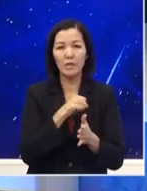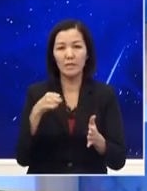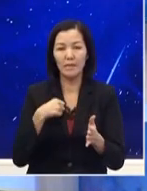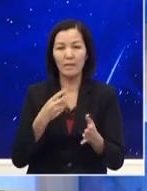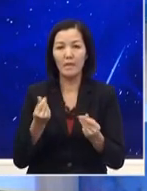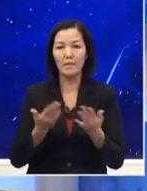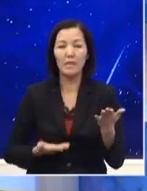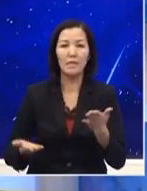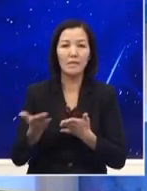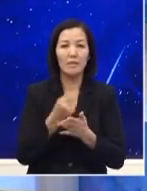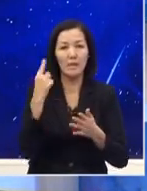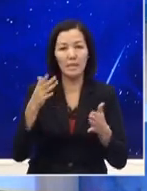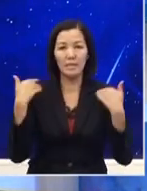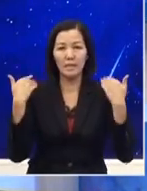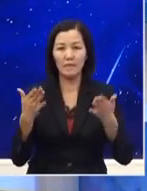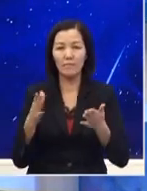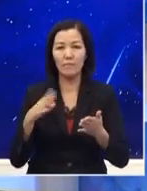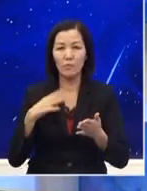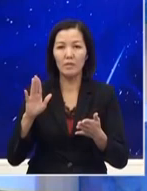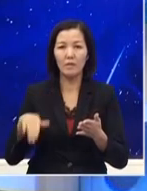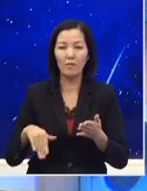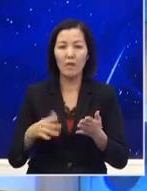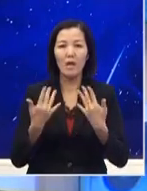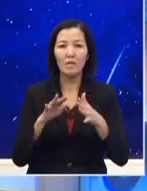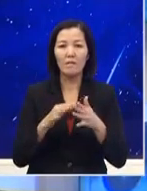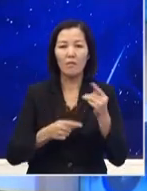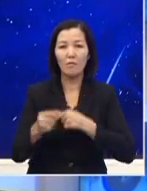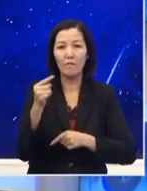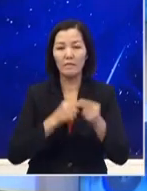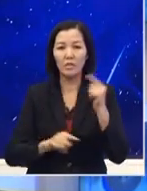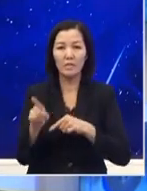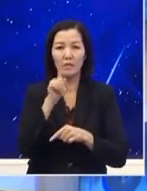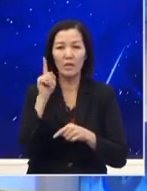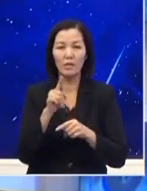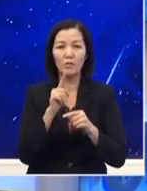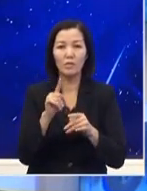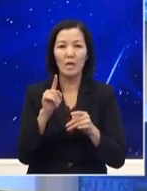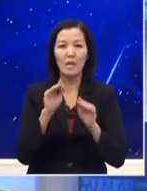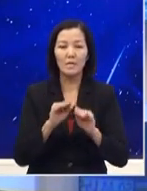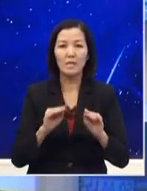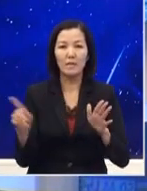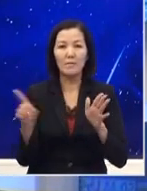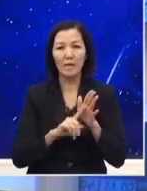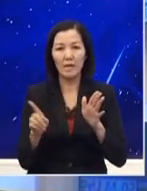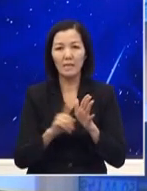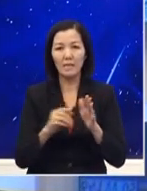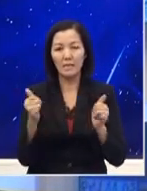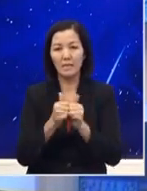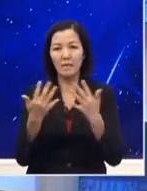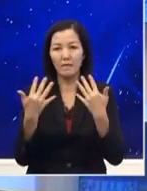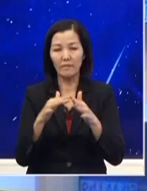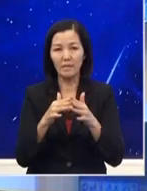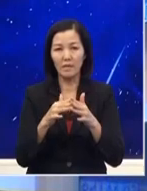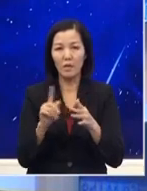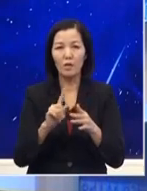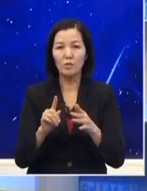деньги. Такая инициатива была выдвинута после того, когда в АУ стала возвращаться молодежь, а детей приходилось возить в школу соседнего села.